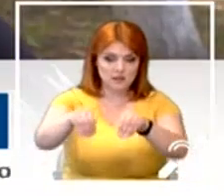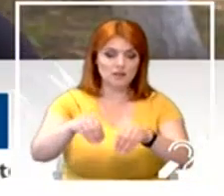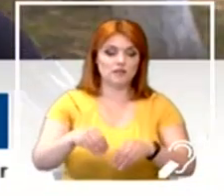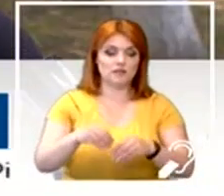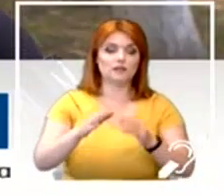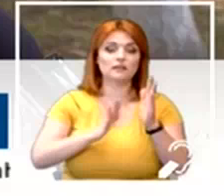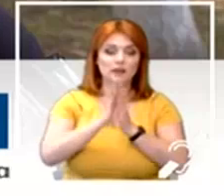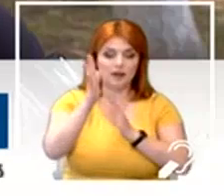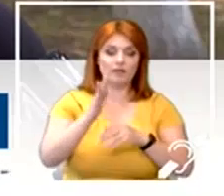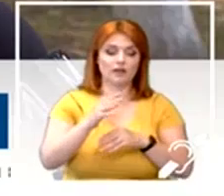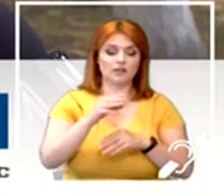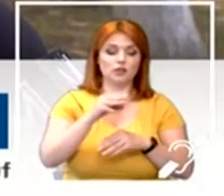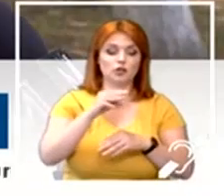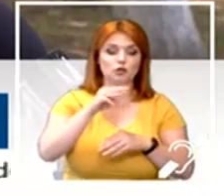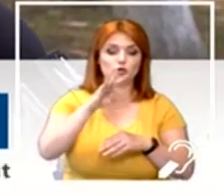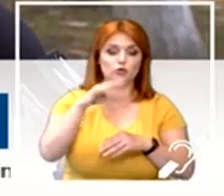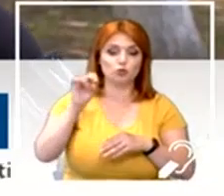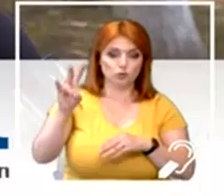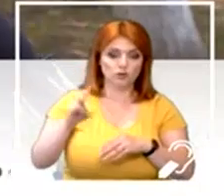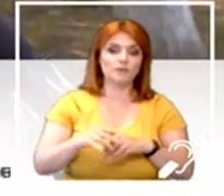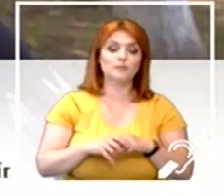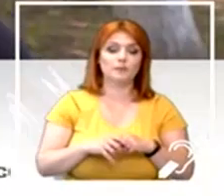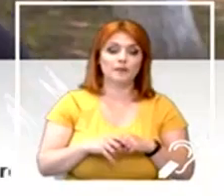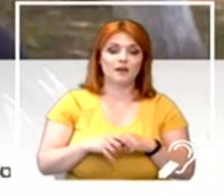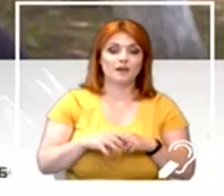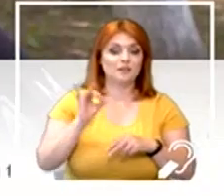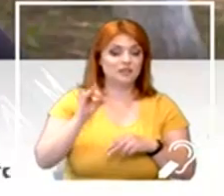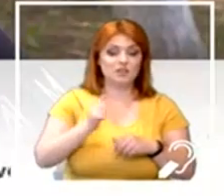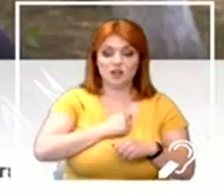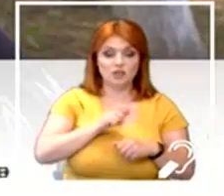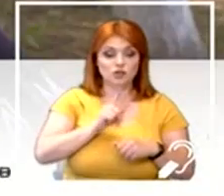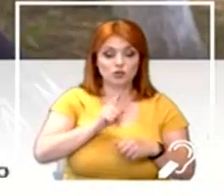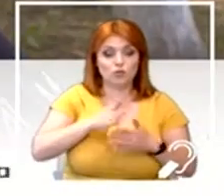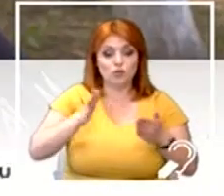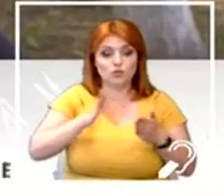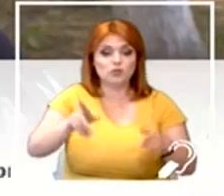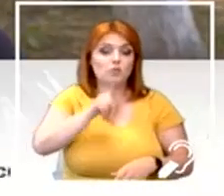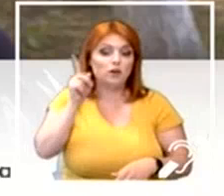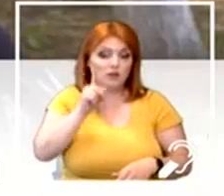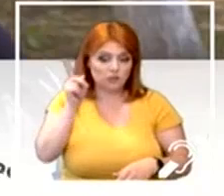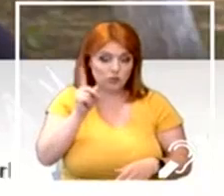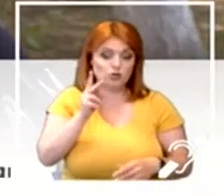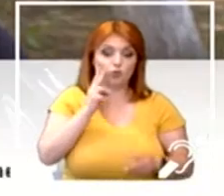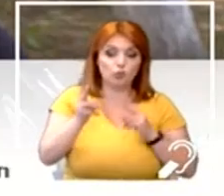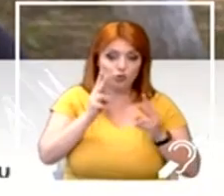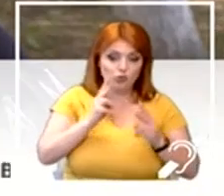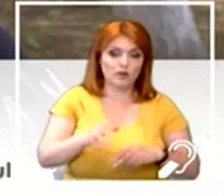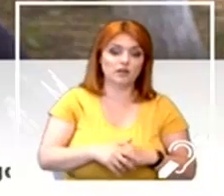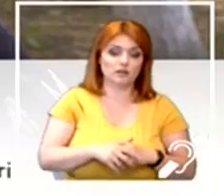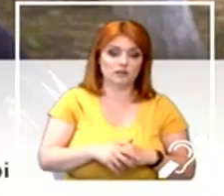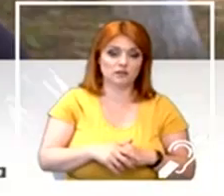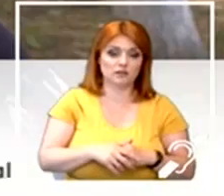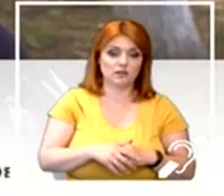în rândul tinerilor ca să-i convingă să devină noi adepți de consum a produselor din tutun. O altă provocare